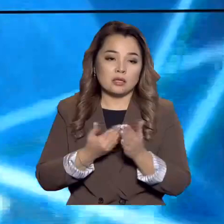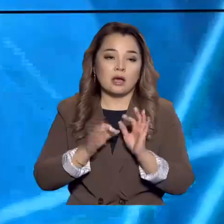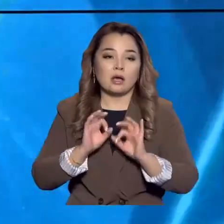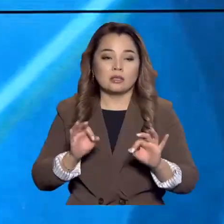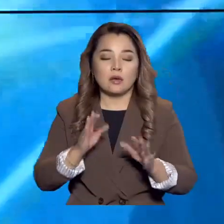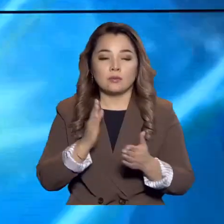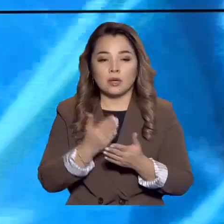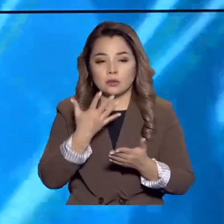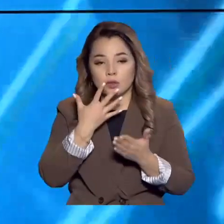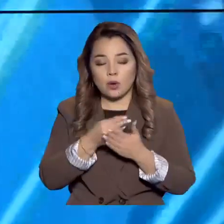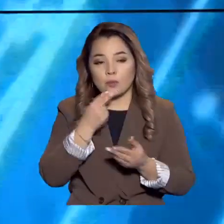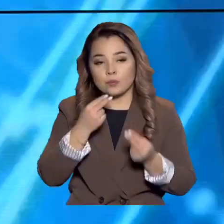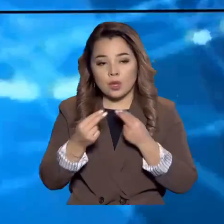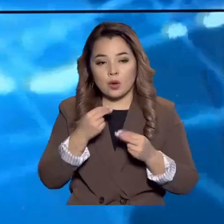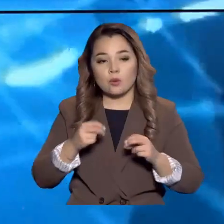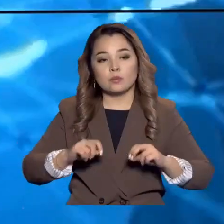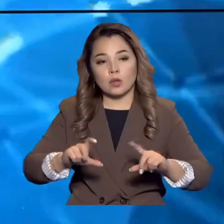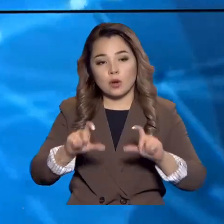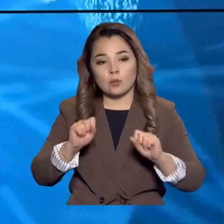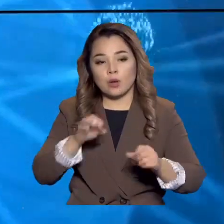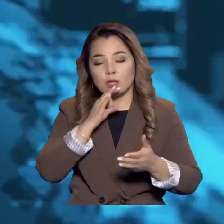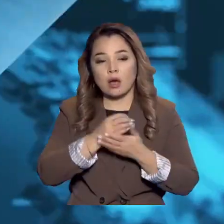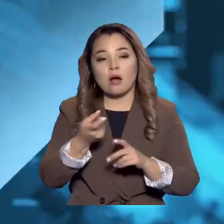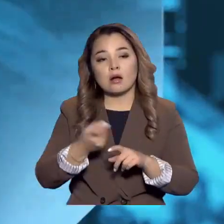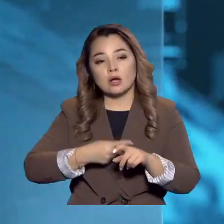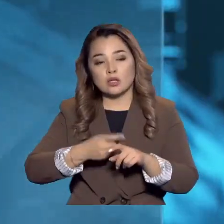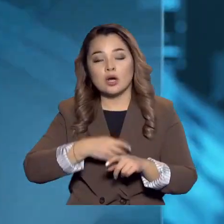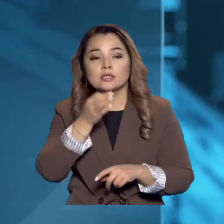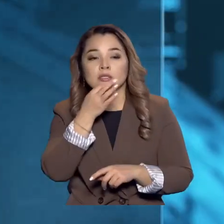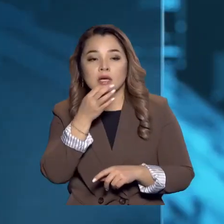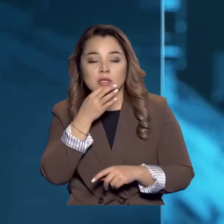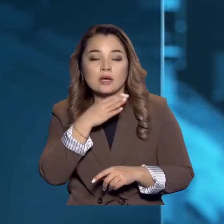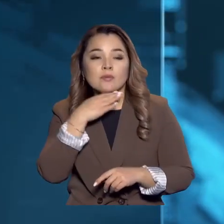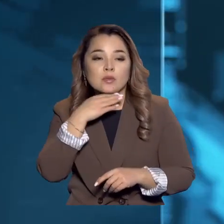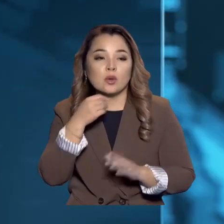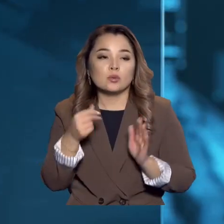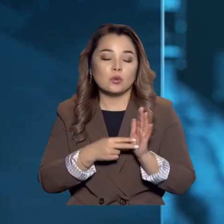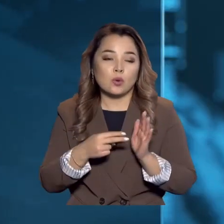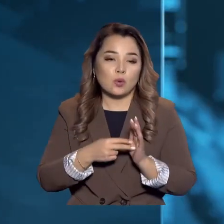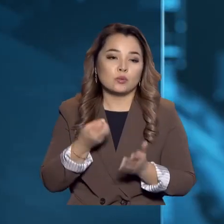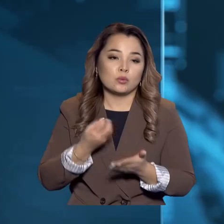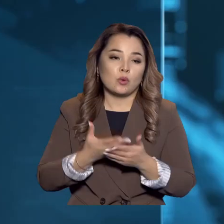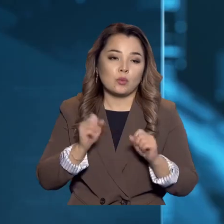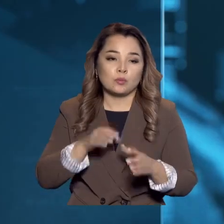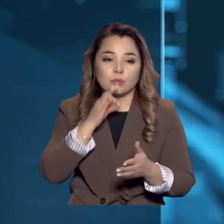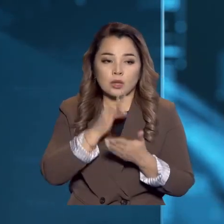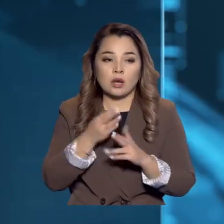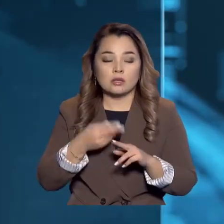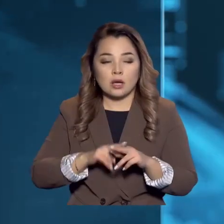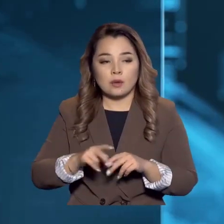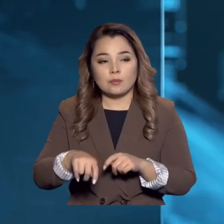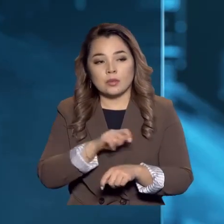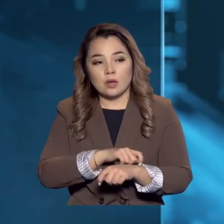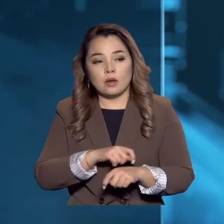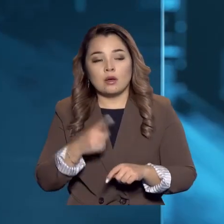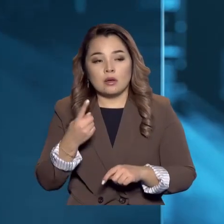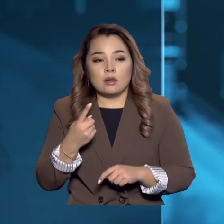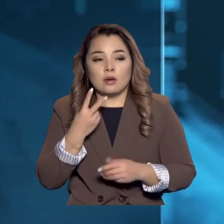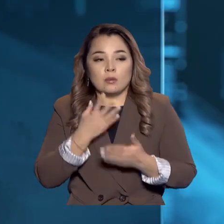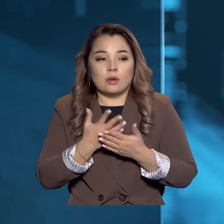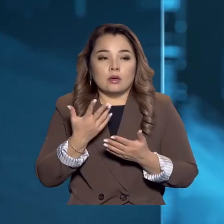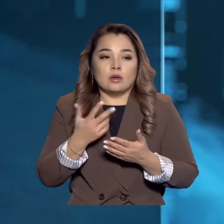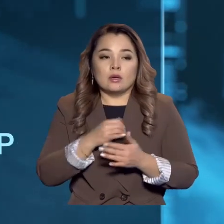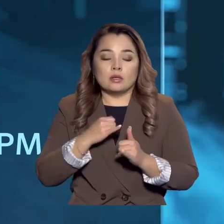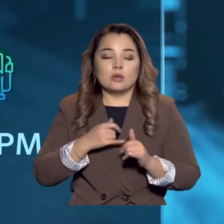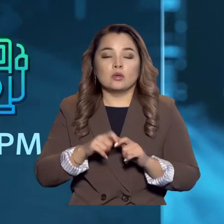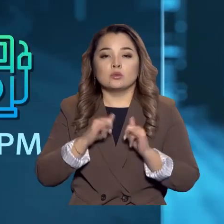азық-түлік бағасы көтеріледі дейді. Әсіресе картоп, жұмыртқа мен еттің құны өсуі ықтимал. Сондай-ақ шаршы метр бағасы үшін де